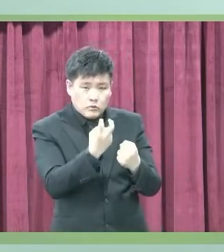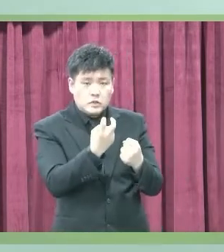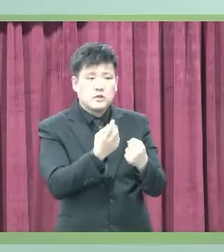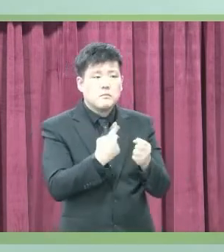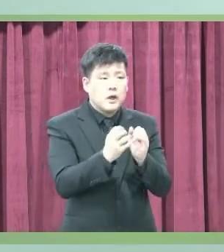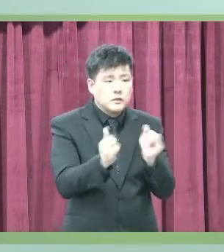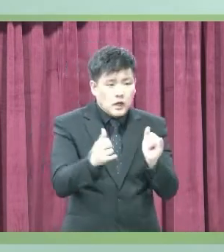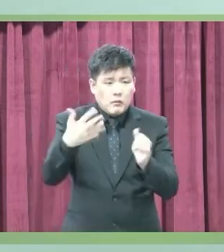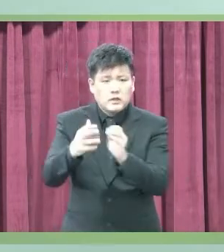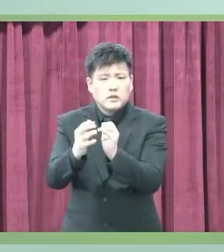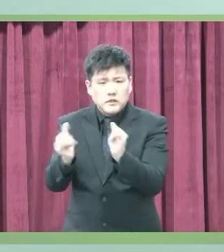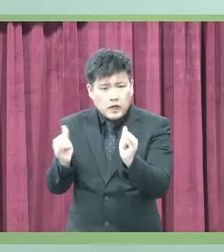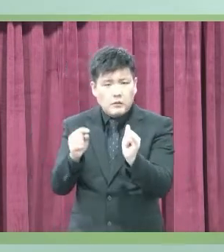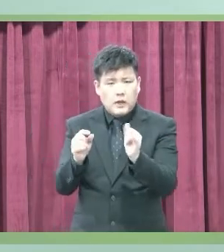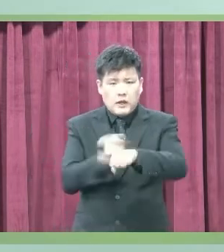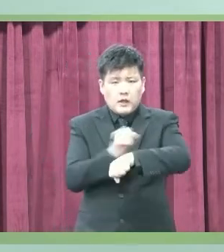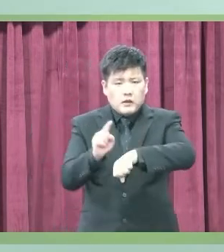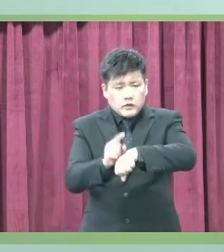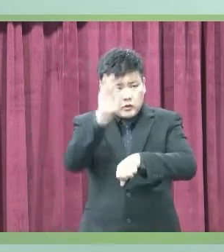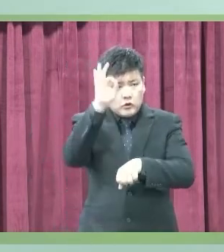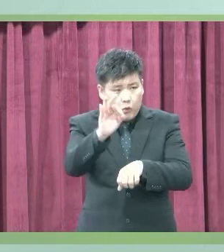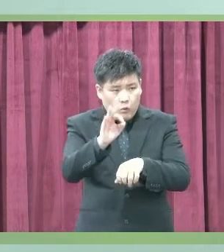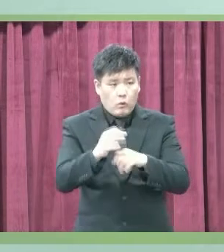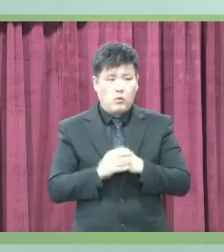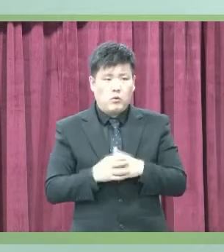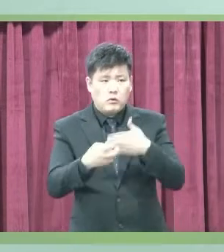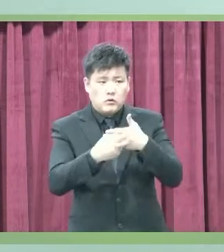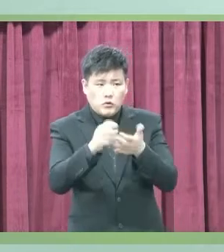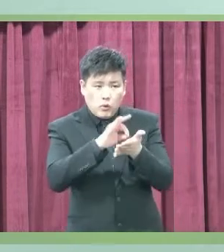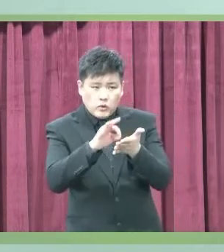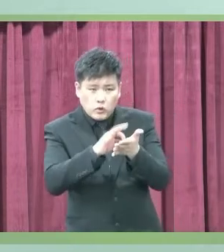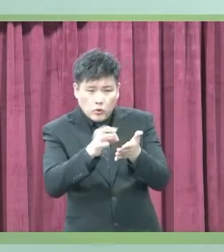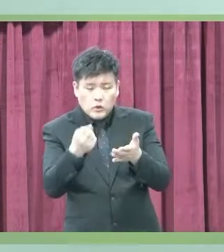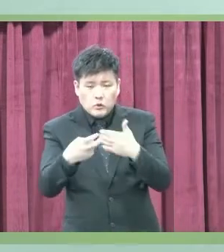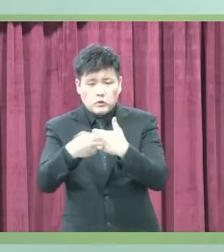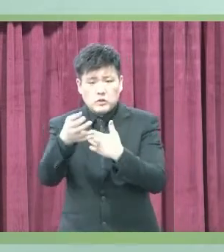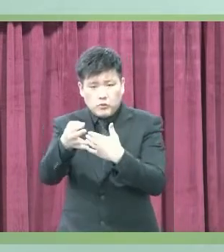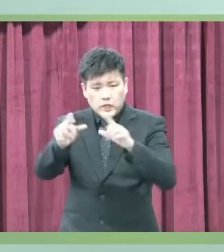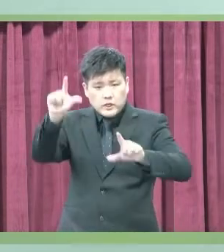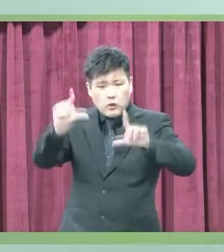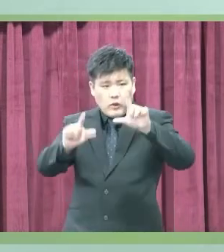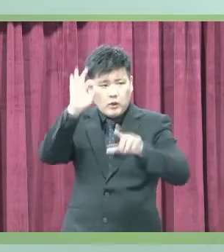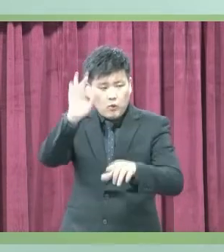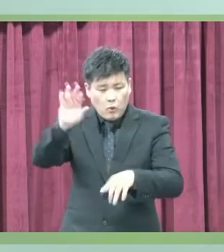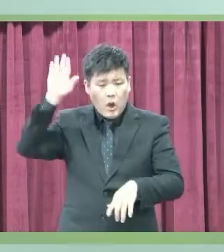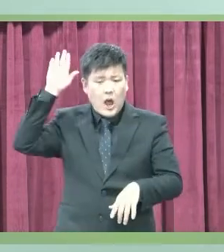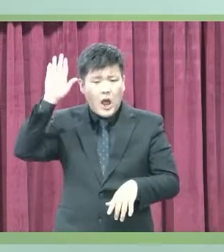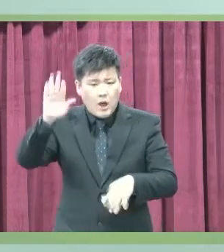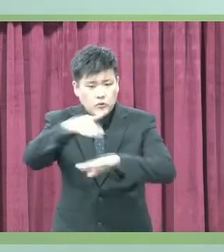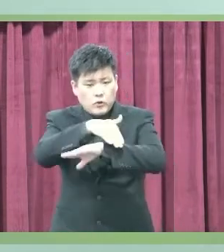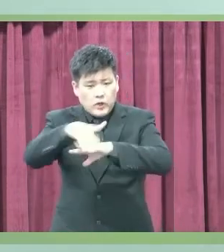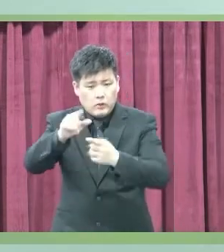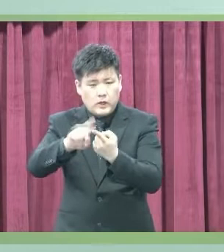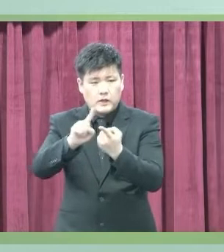미수검자의 인구사회학적 특성을 살펴보고 의료 이용 현황 및 진료비 현황을 살펴본 후 요약 및 향후 계획 순으로